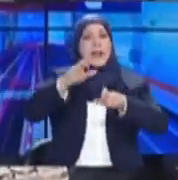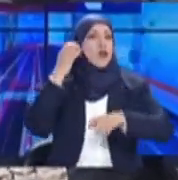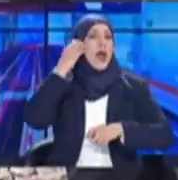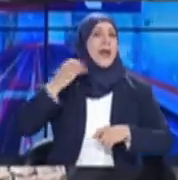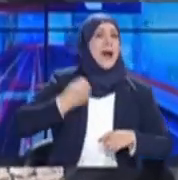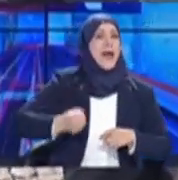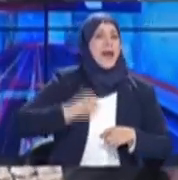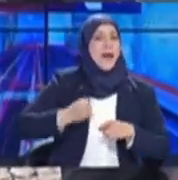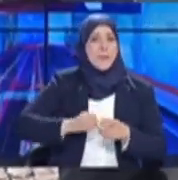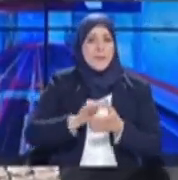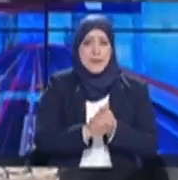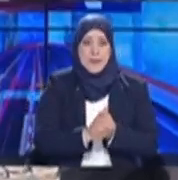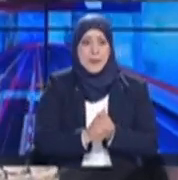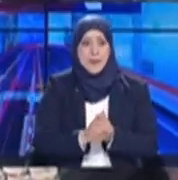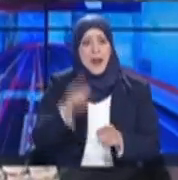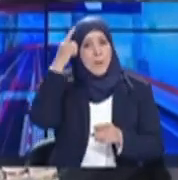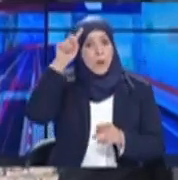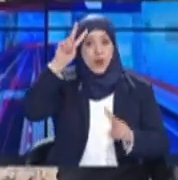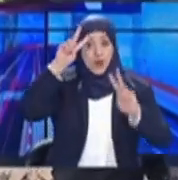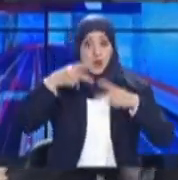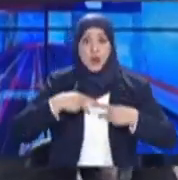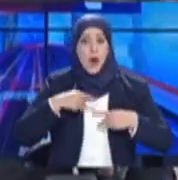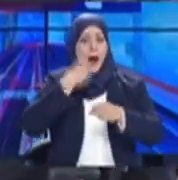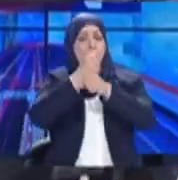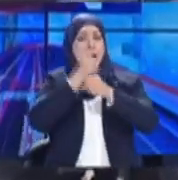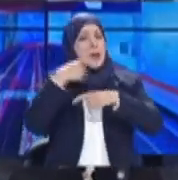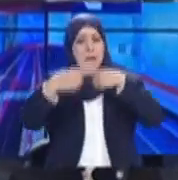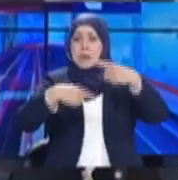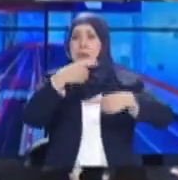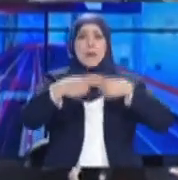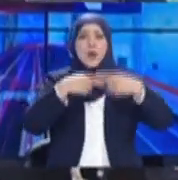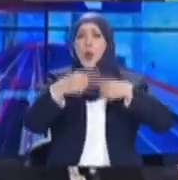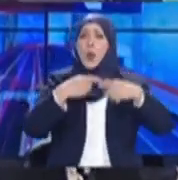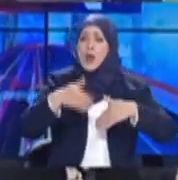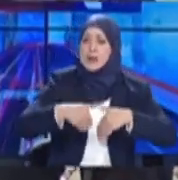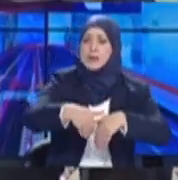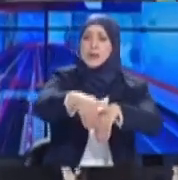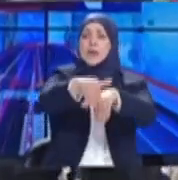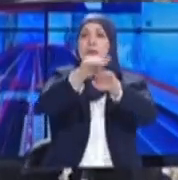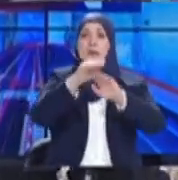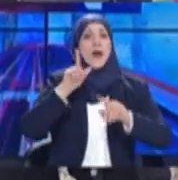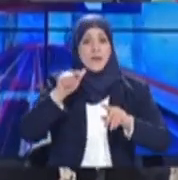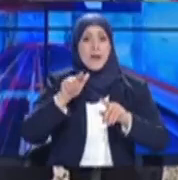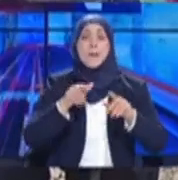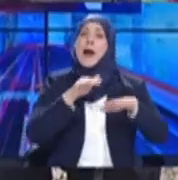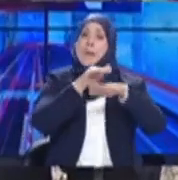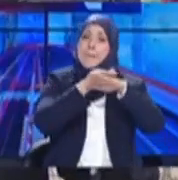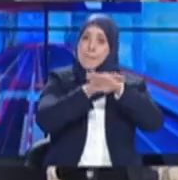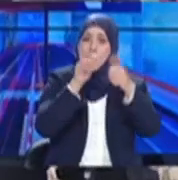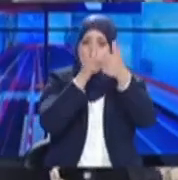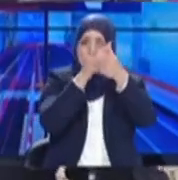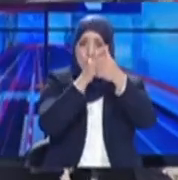الاجرام وبالنسبه ل اللي عملوا متعنا متواصل من القطاع الاولى اللي ما يتعلق بال